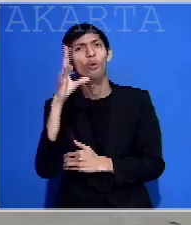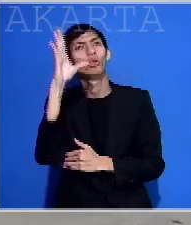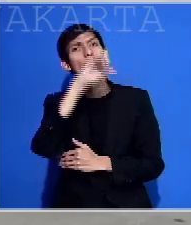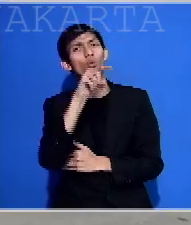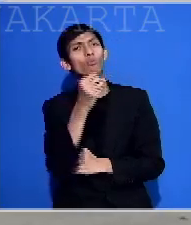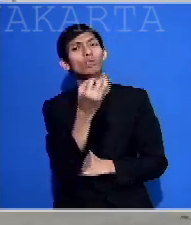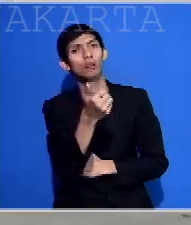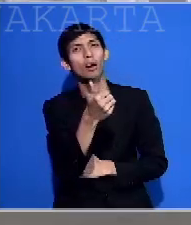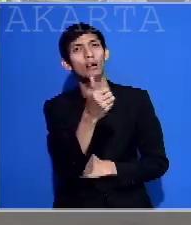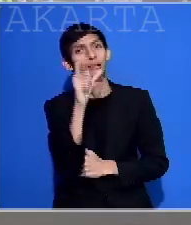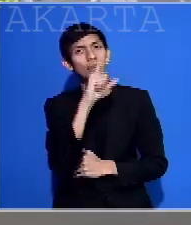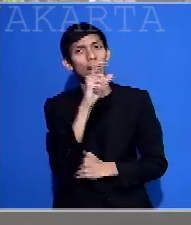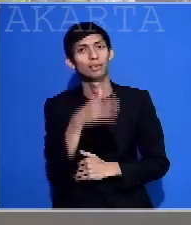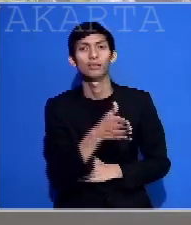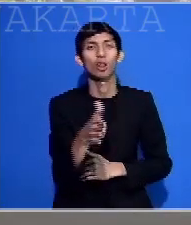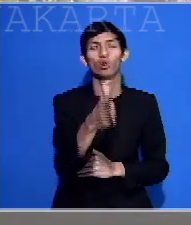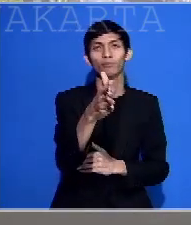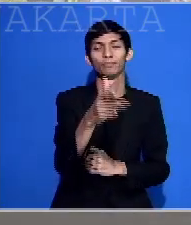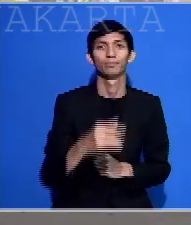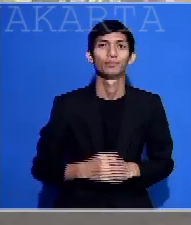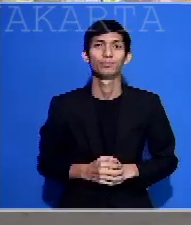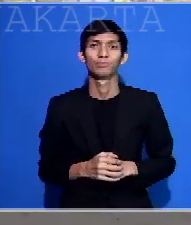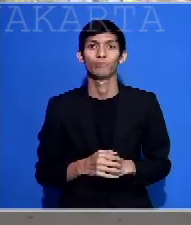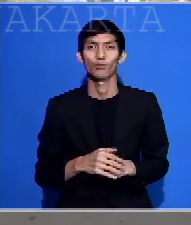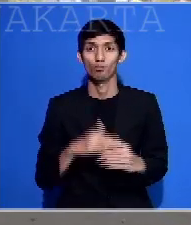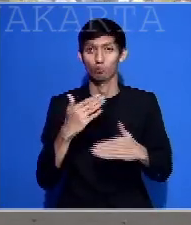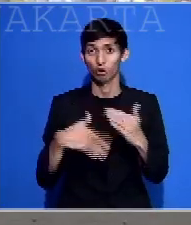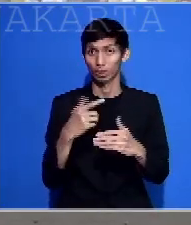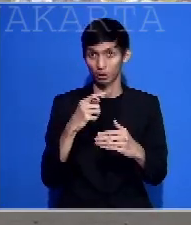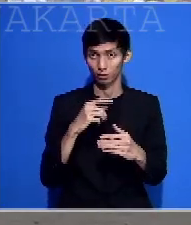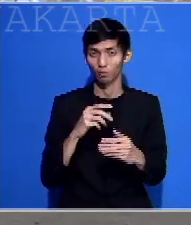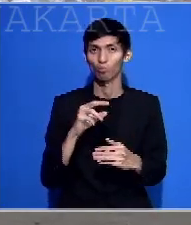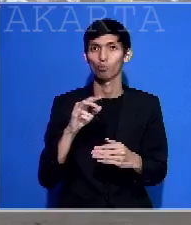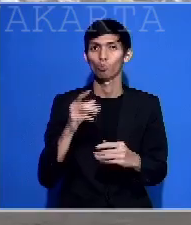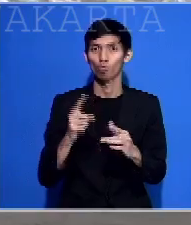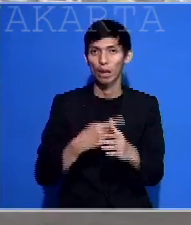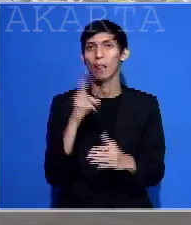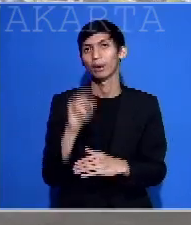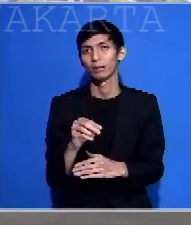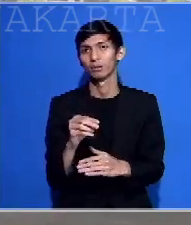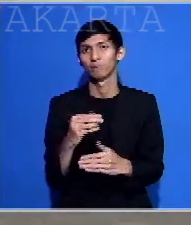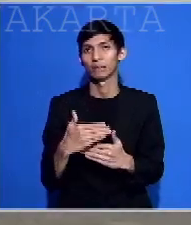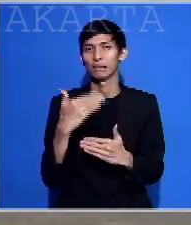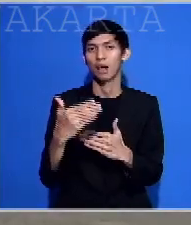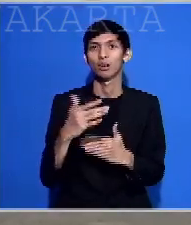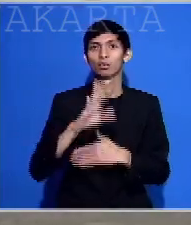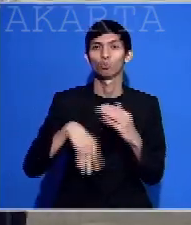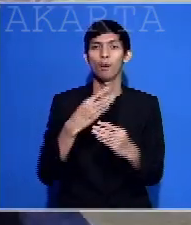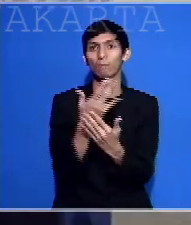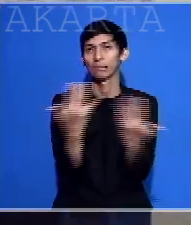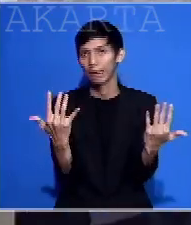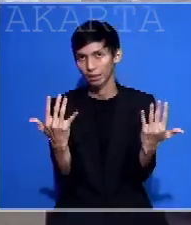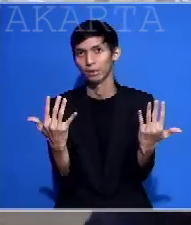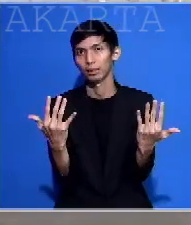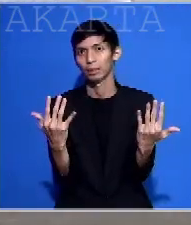mengambil rute beroperasionalnya kembali belawat sengaja dilakukan suu hari setelah seluruh jemaah bergerak meninggalkan Mina